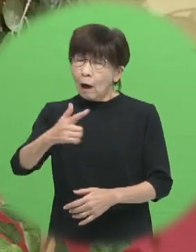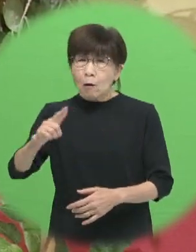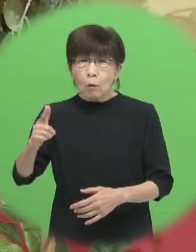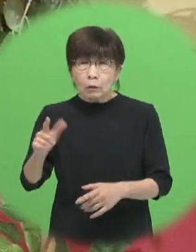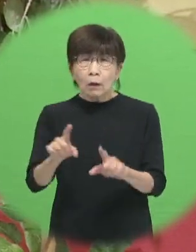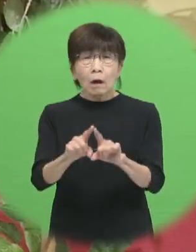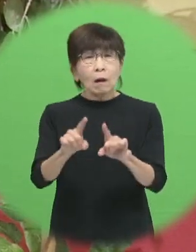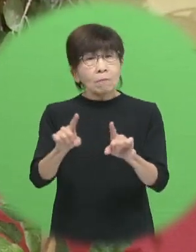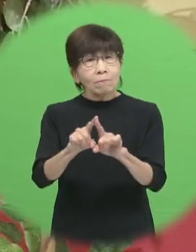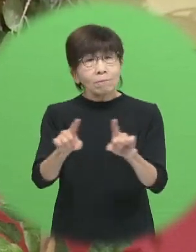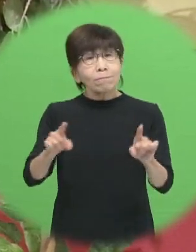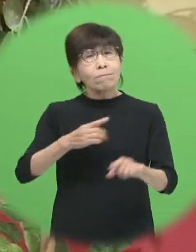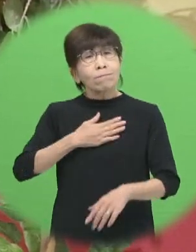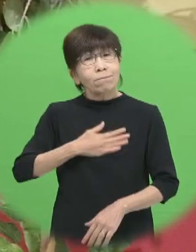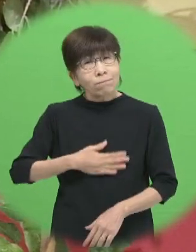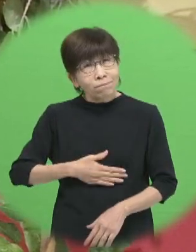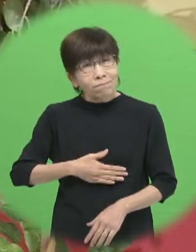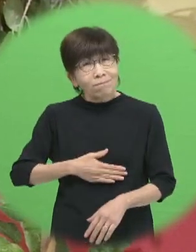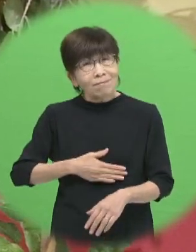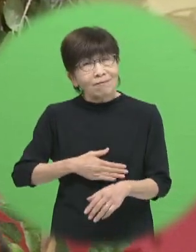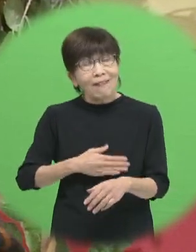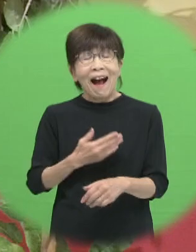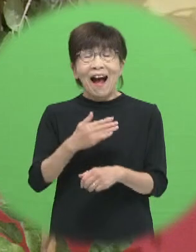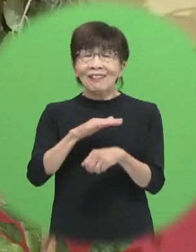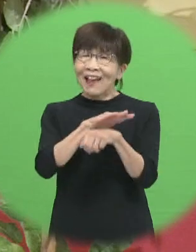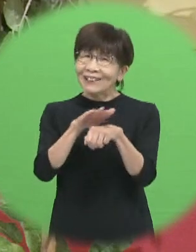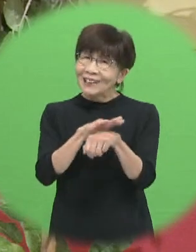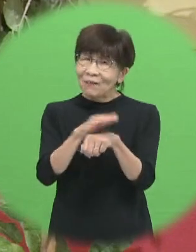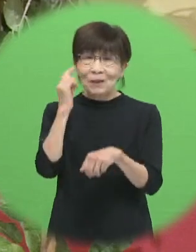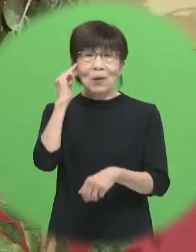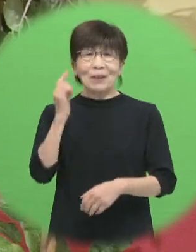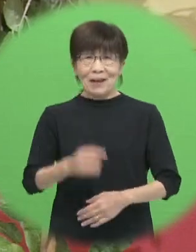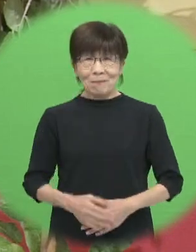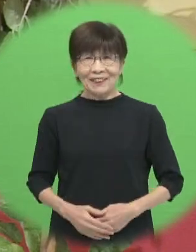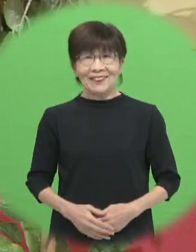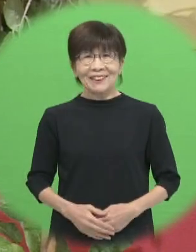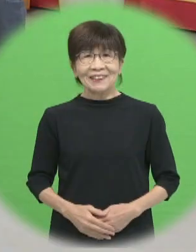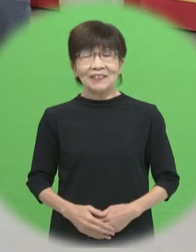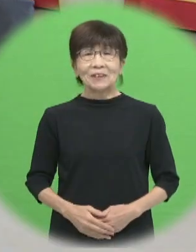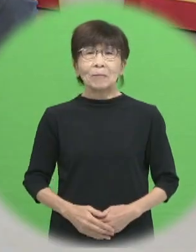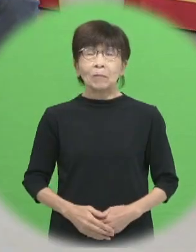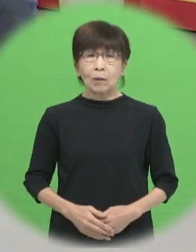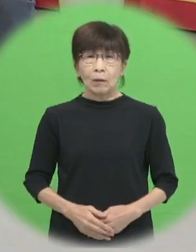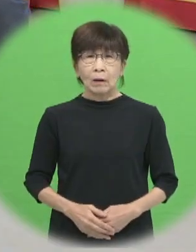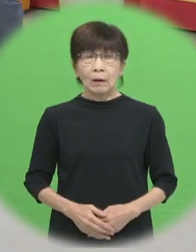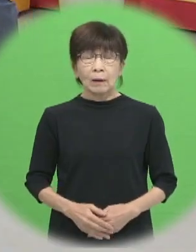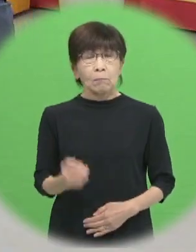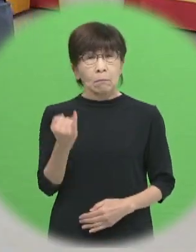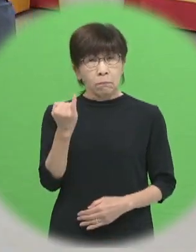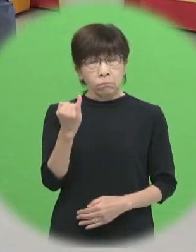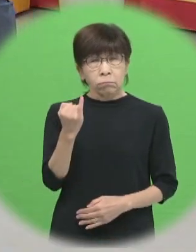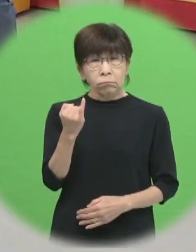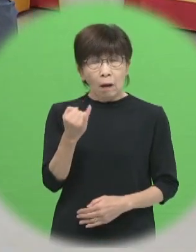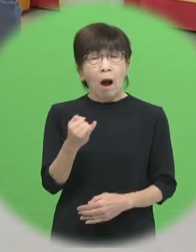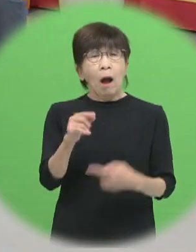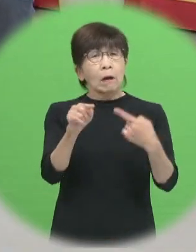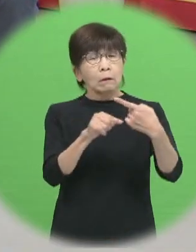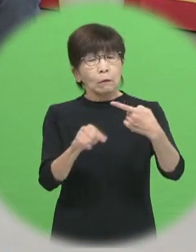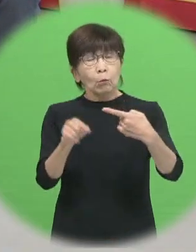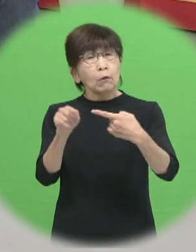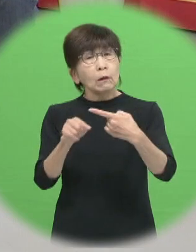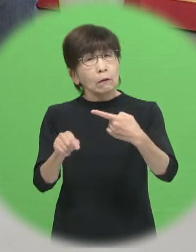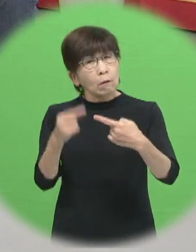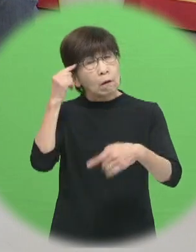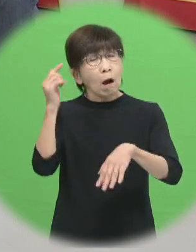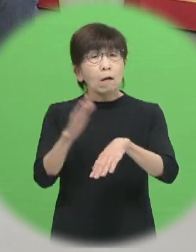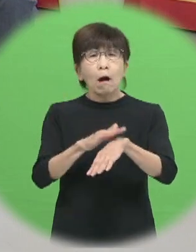うっていうことは、まあ、大事なのかなっていう感じは思ってますよね。 はい、 はい、 うん、やっぱり一人一人考え方が